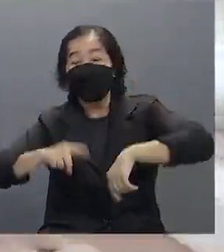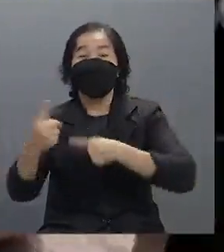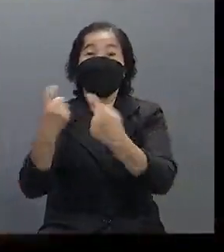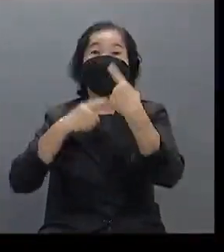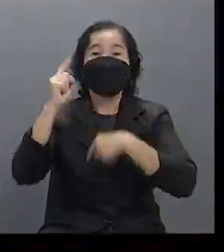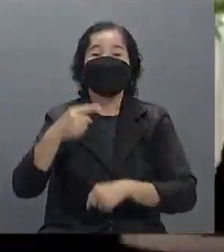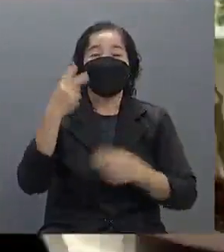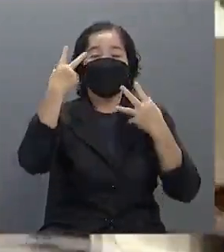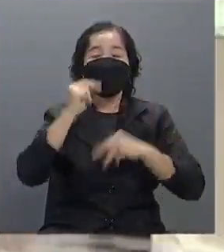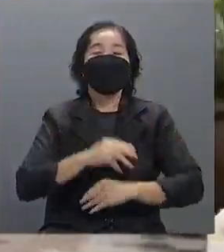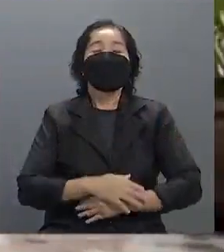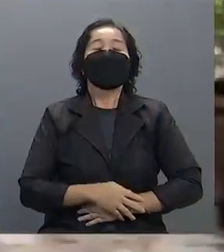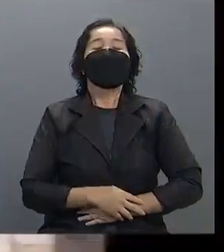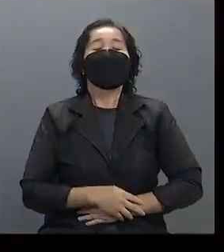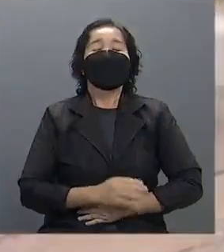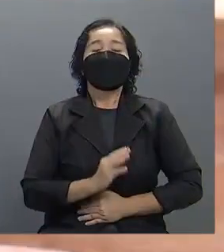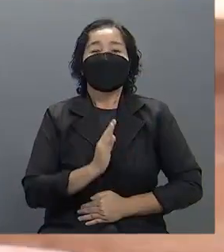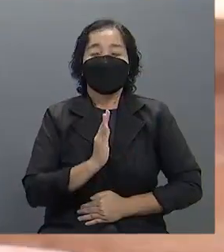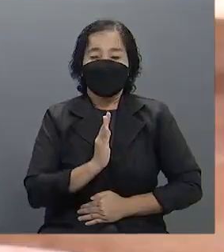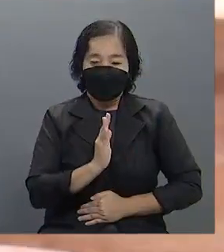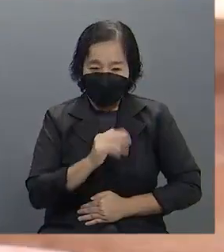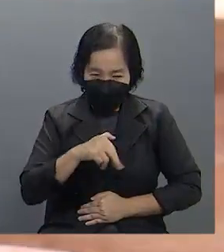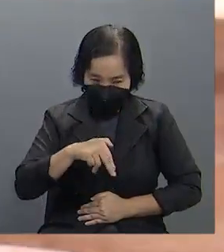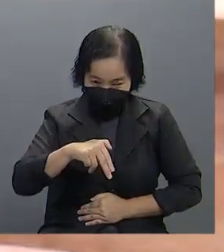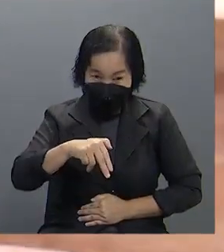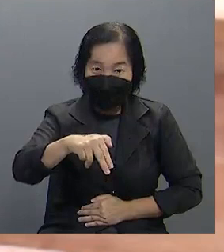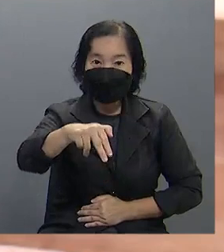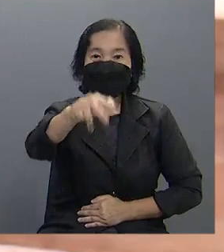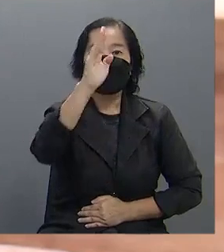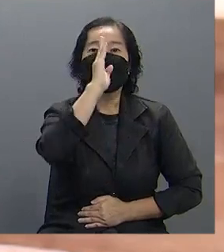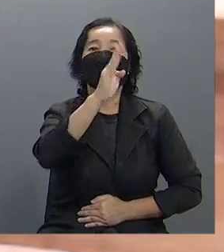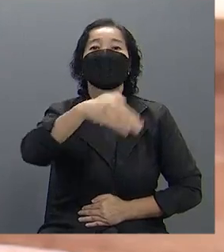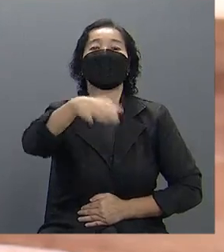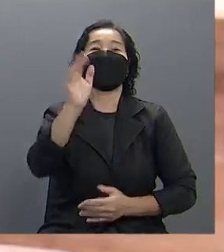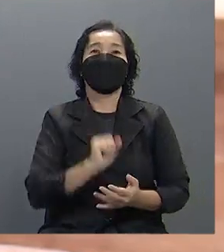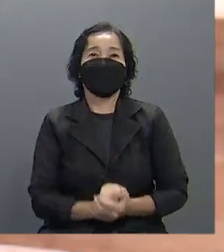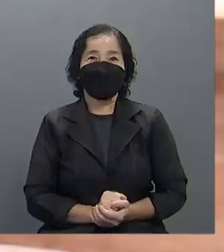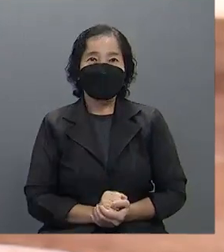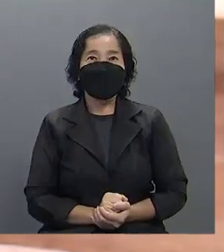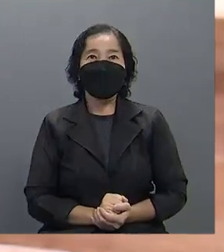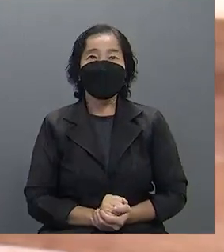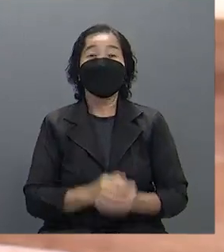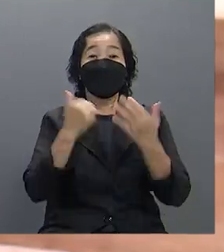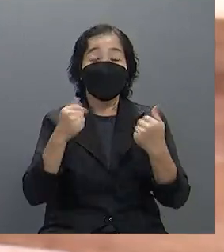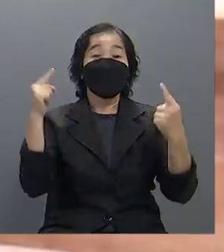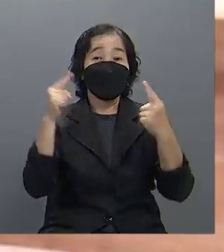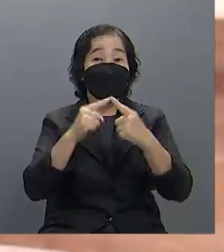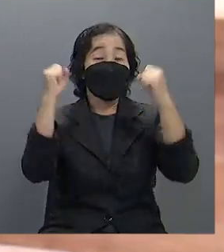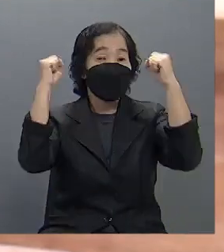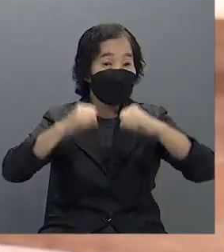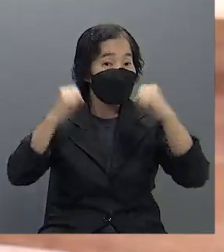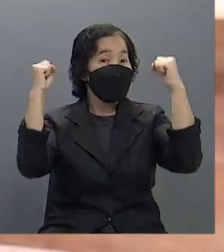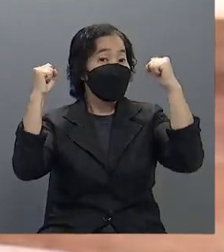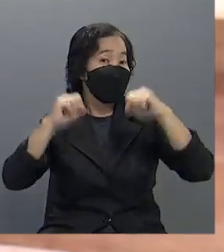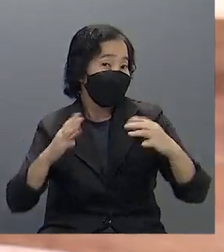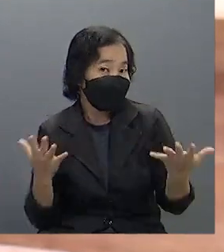มนตรีก็ไม่ได้ตอบคำถามแต่อย่างใดค่ะสำหรับประเด็นเรื่องการลงมติไม่ไว้วางใจหรือไว้วางใจนั้นยังคงเป็น